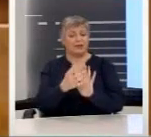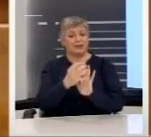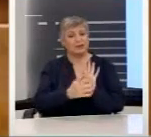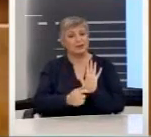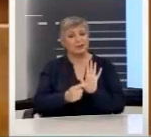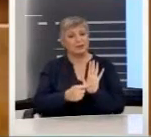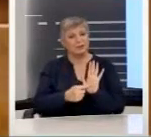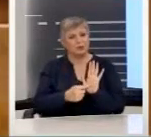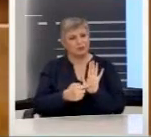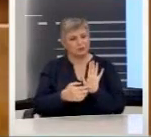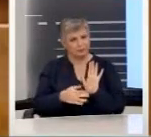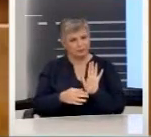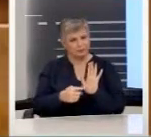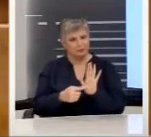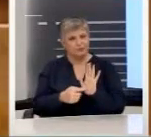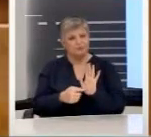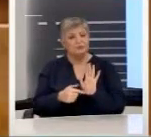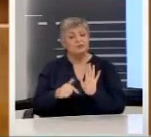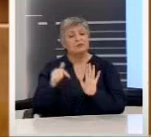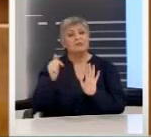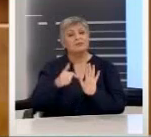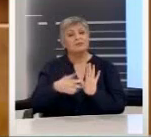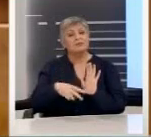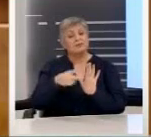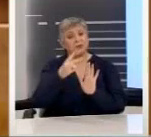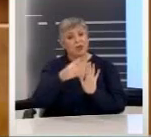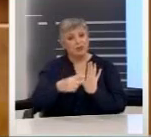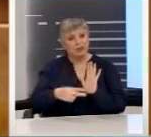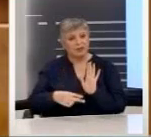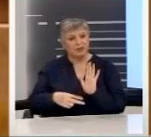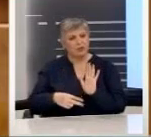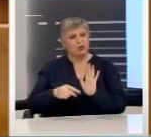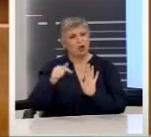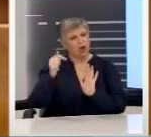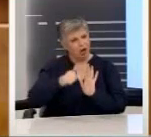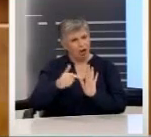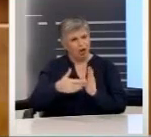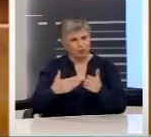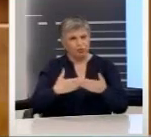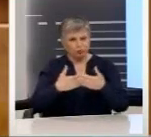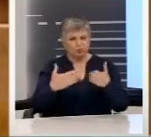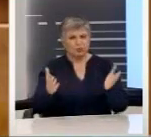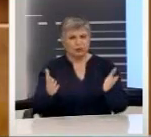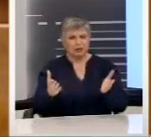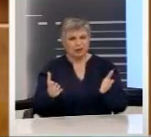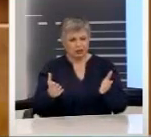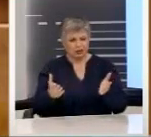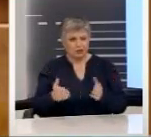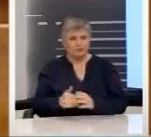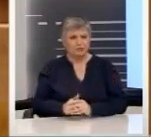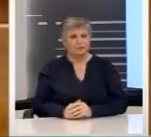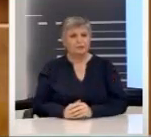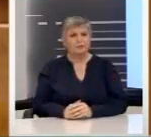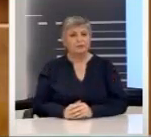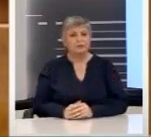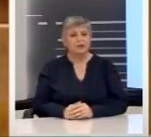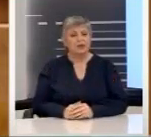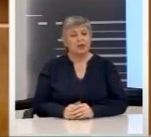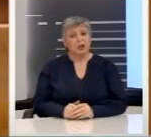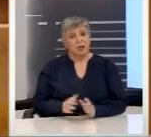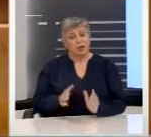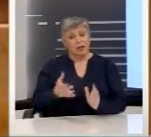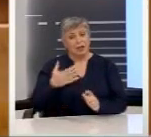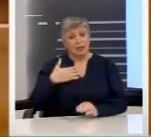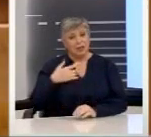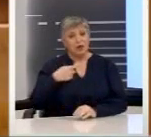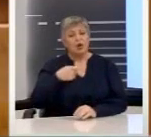Σημείωσα, διαβάζοντας λοιπόν το πόρισμα που επικαλέστηκε ο κύριος Κεφαλογιάννης και κατέστη τη δημοσιογράφο, τα εξής φοβερά και τρομερά. Για να καταλάβετε αν έχει